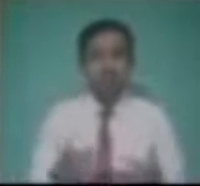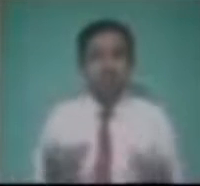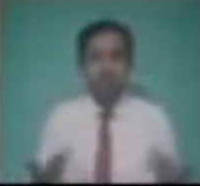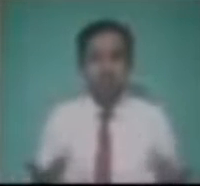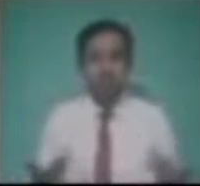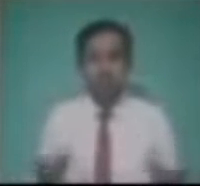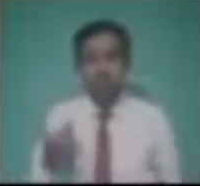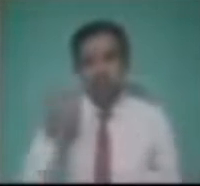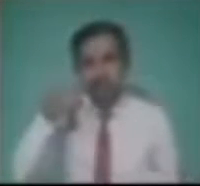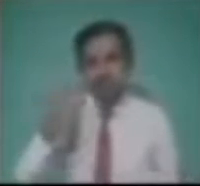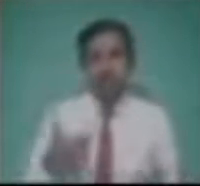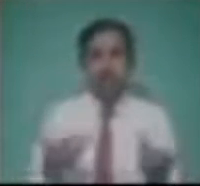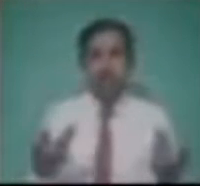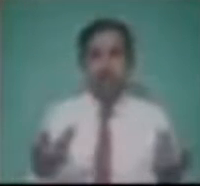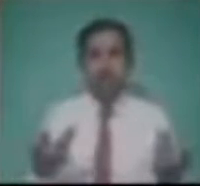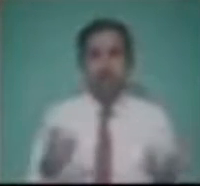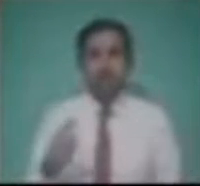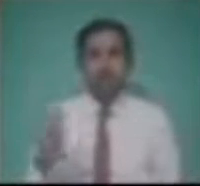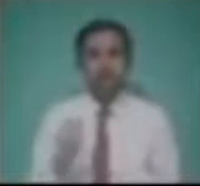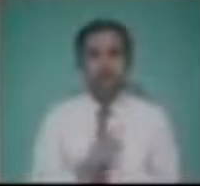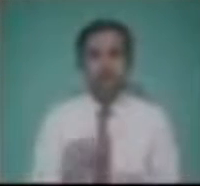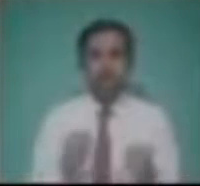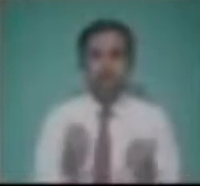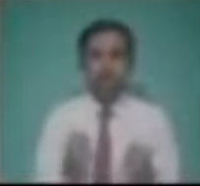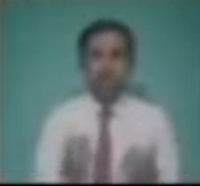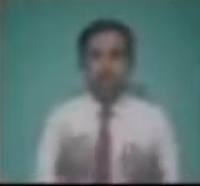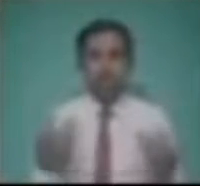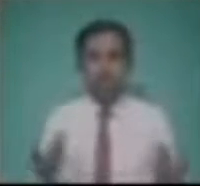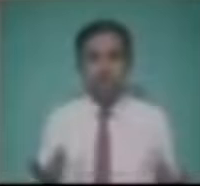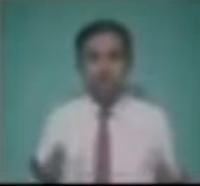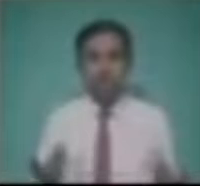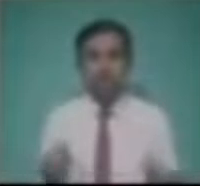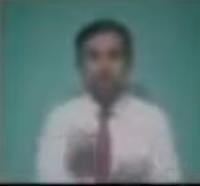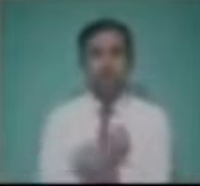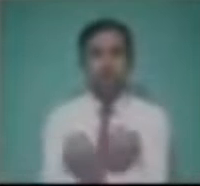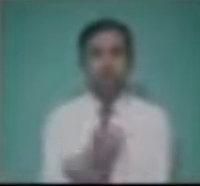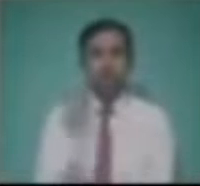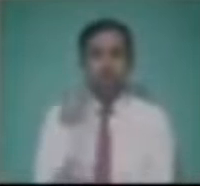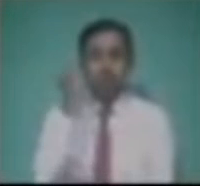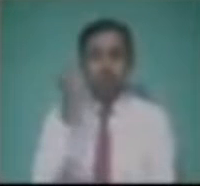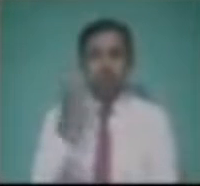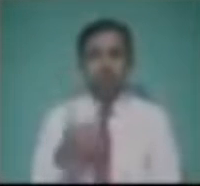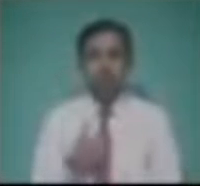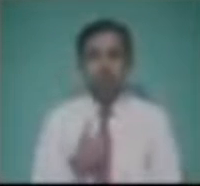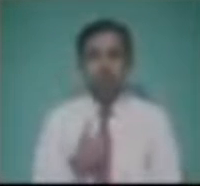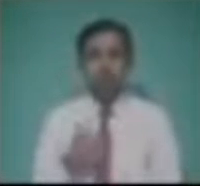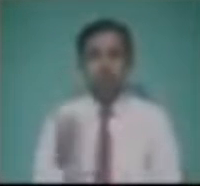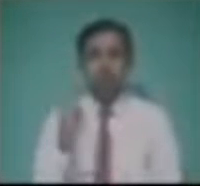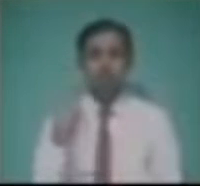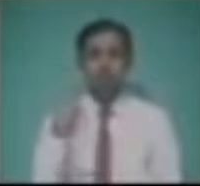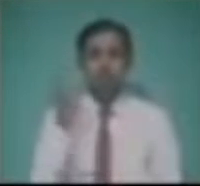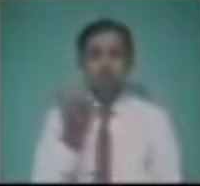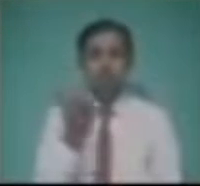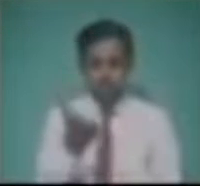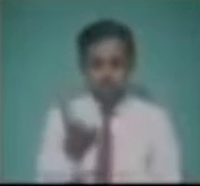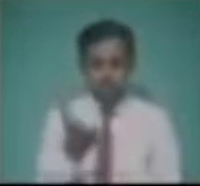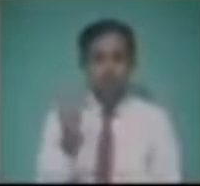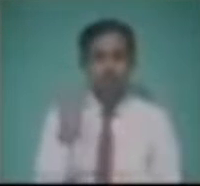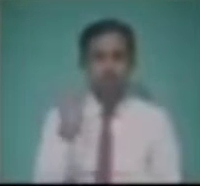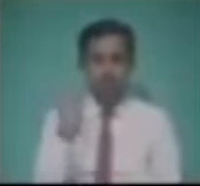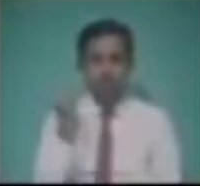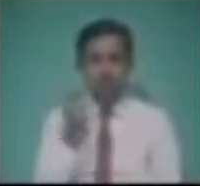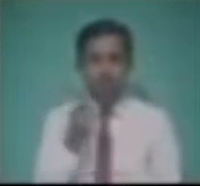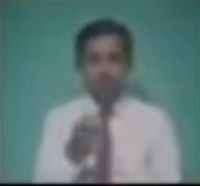එක පැත්තකින් තෙල් නැහැ. ඒ ආදායමෙන් ජීවත් වෙන්න බෑ. දැන් පොලිස් නිලධාරියෙක් අපේ අපට ඉන්න ආරක්ෂක නිලධාරි තමුන්නාසලාටත්